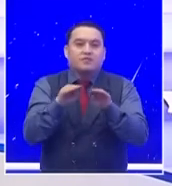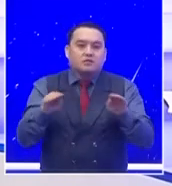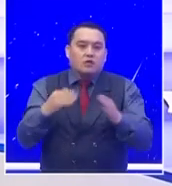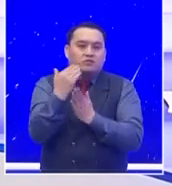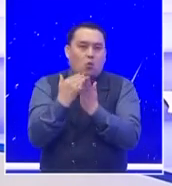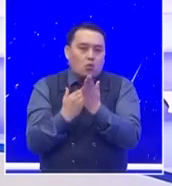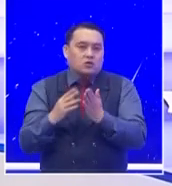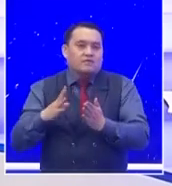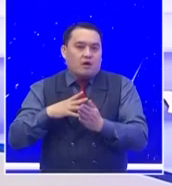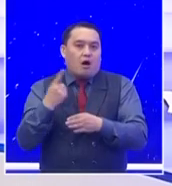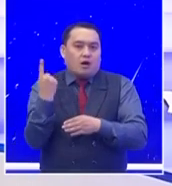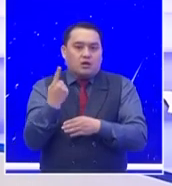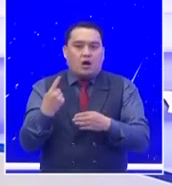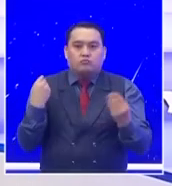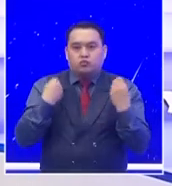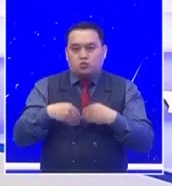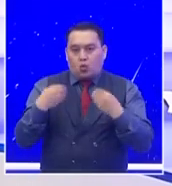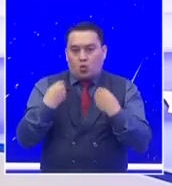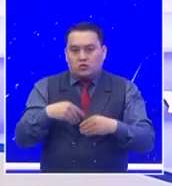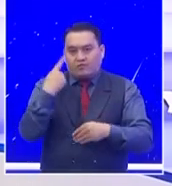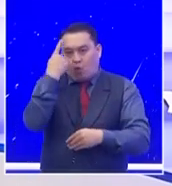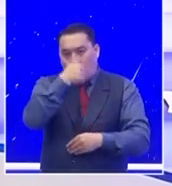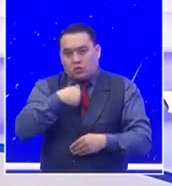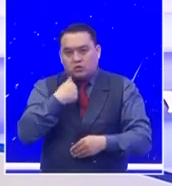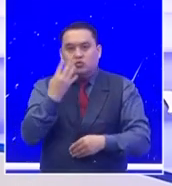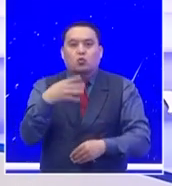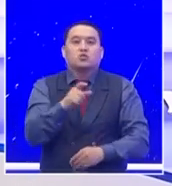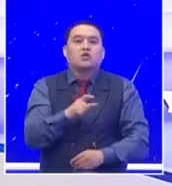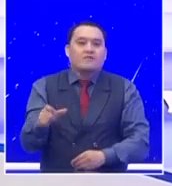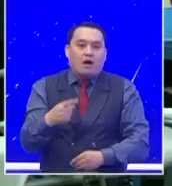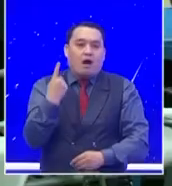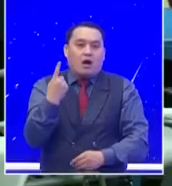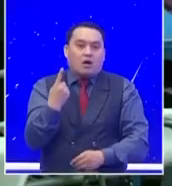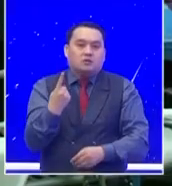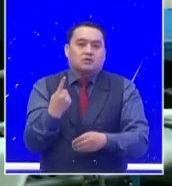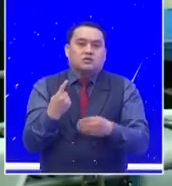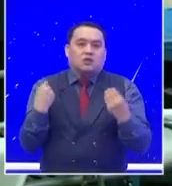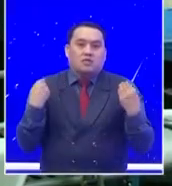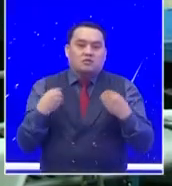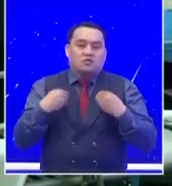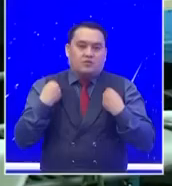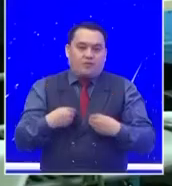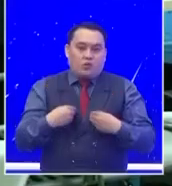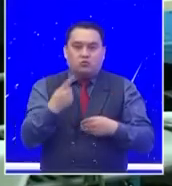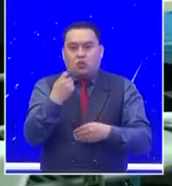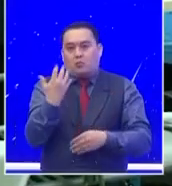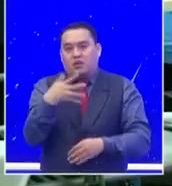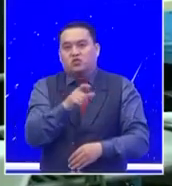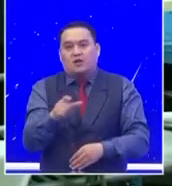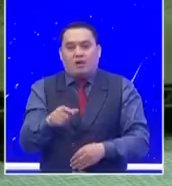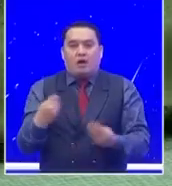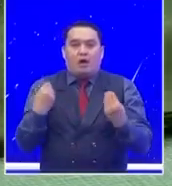производится 1 мужская верхняя одежда в год на 40 человек один свитер на 105 человек остальную часть